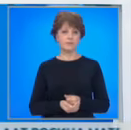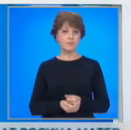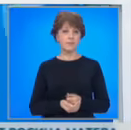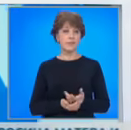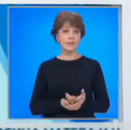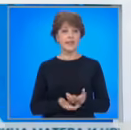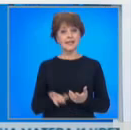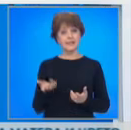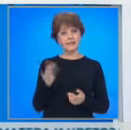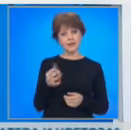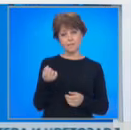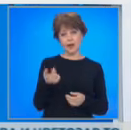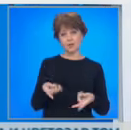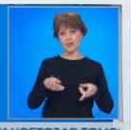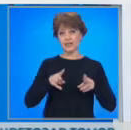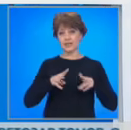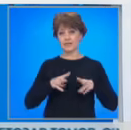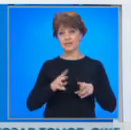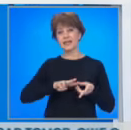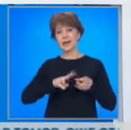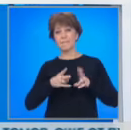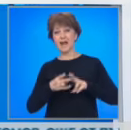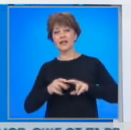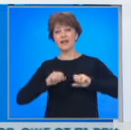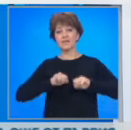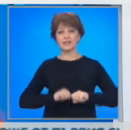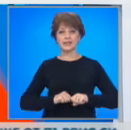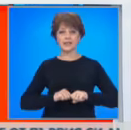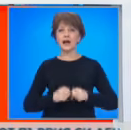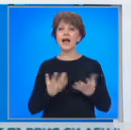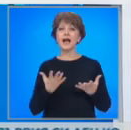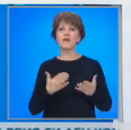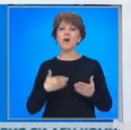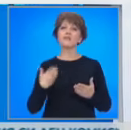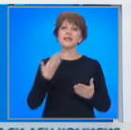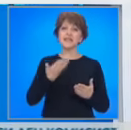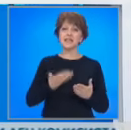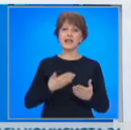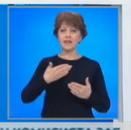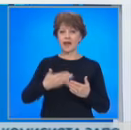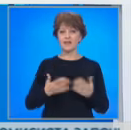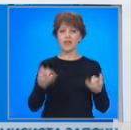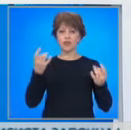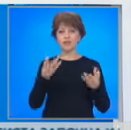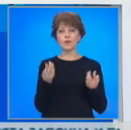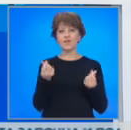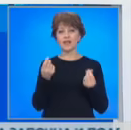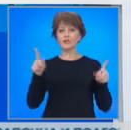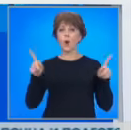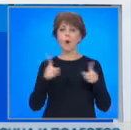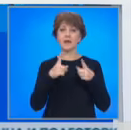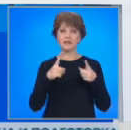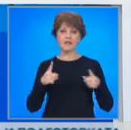И след малко ще се върнем към смяната на властта у нас. Какво наследява новото финансово управление на държавата? Ден преди въпросната